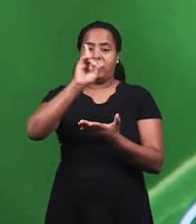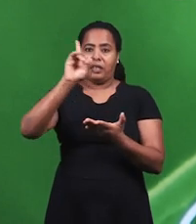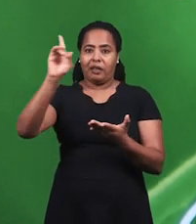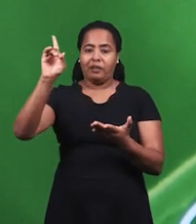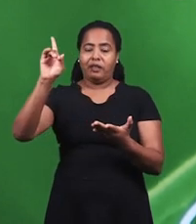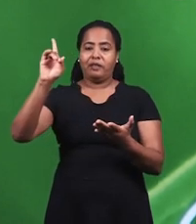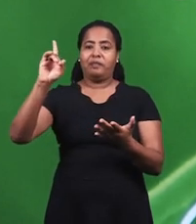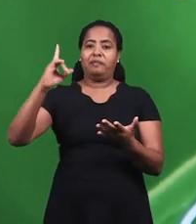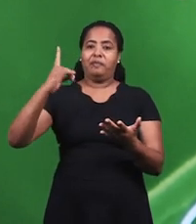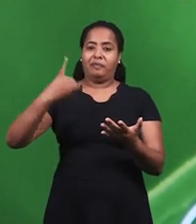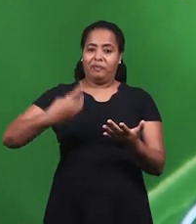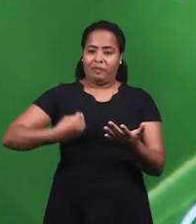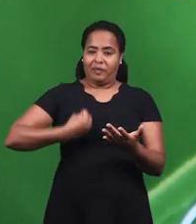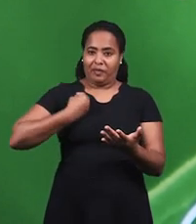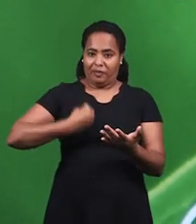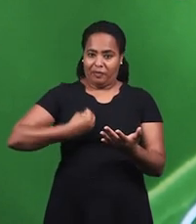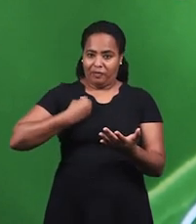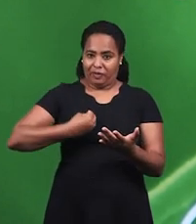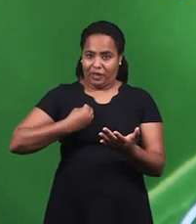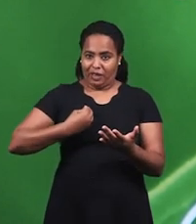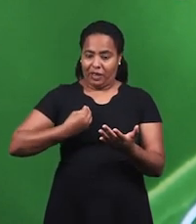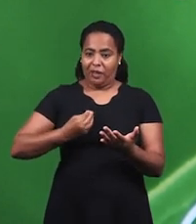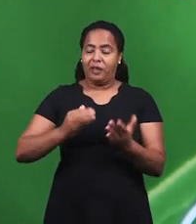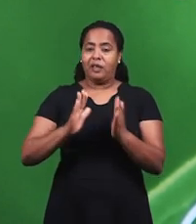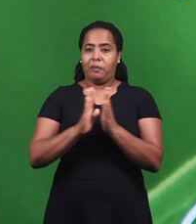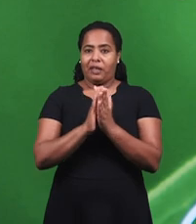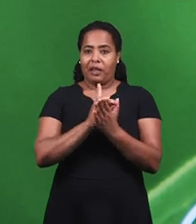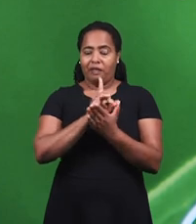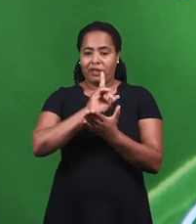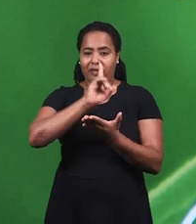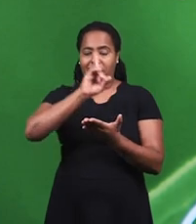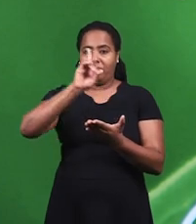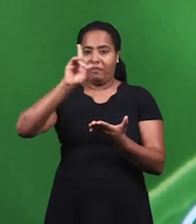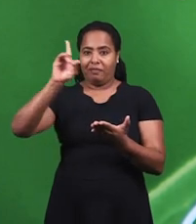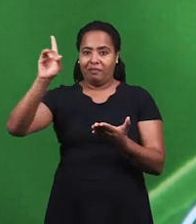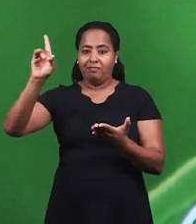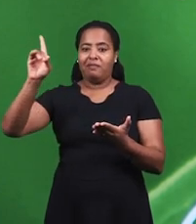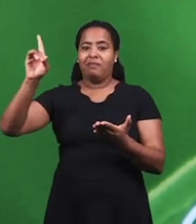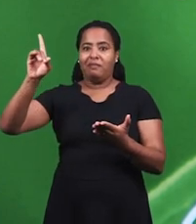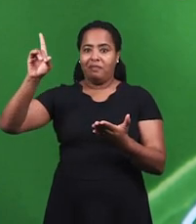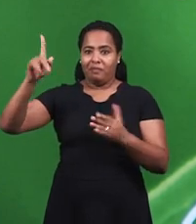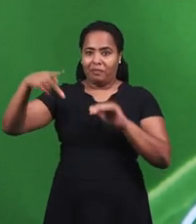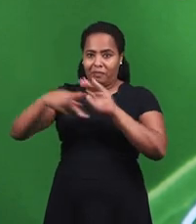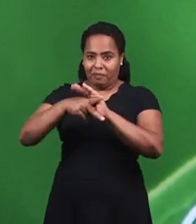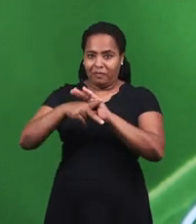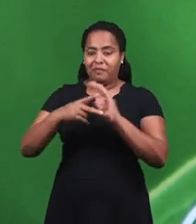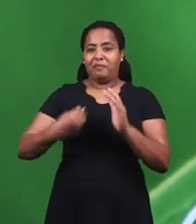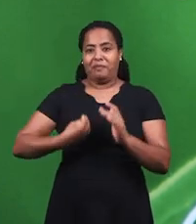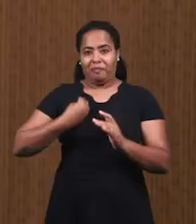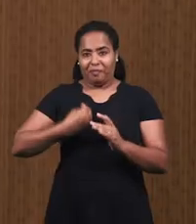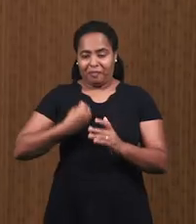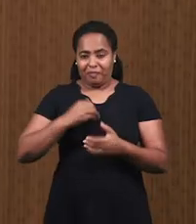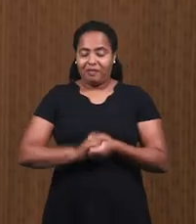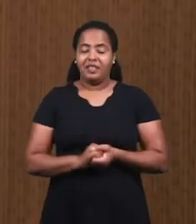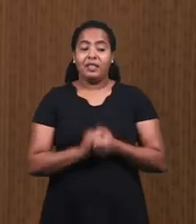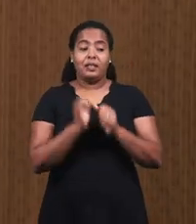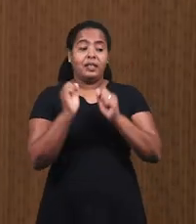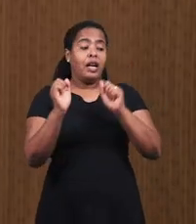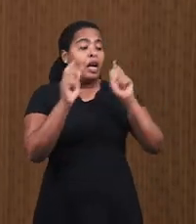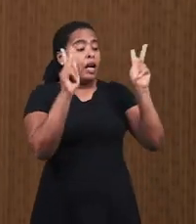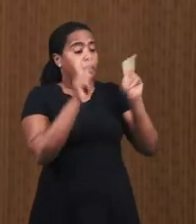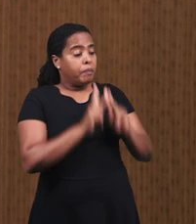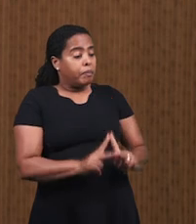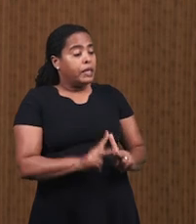Библия – это слово жизни и живое слово. Пастор Мадео, мир Божий. Мир